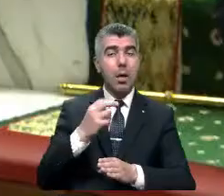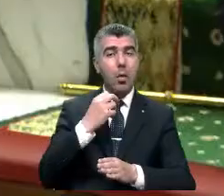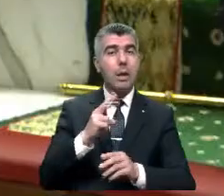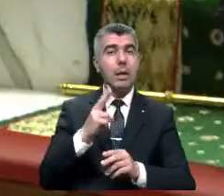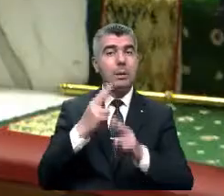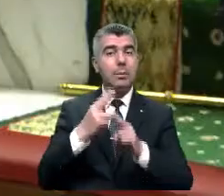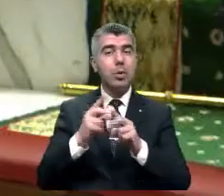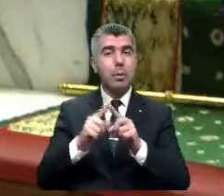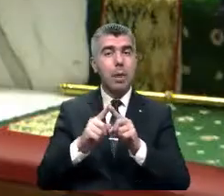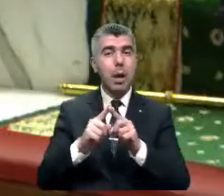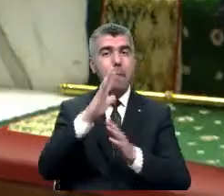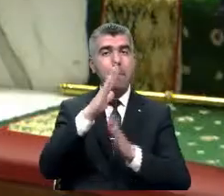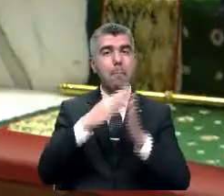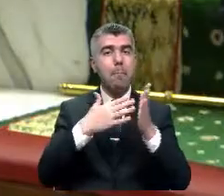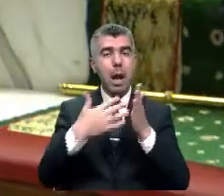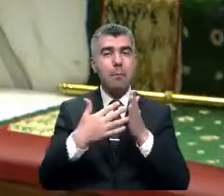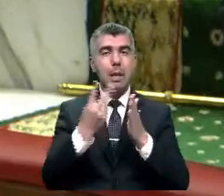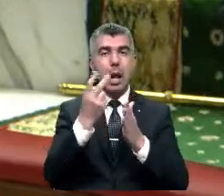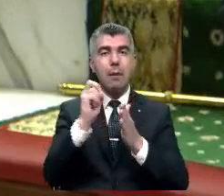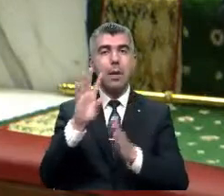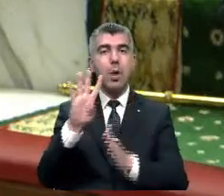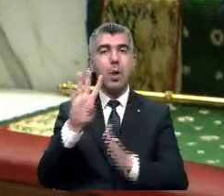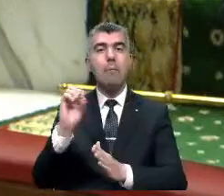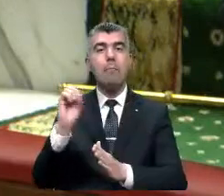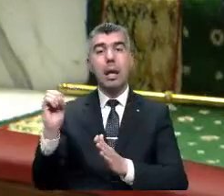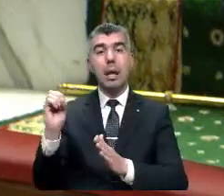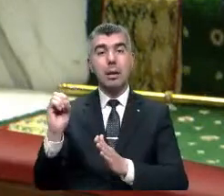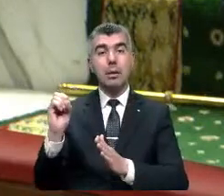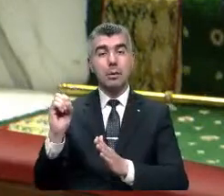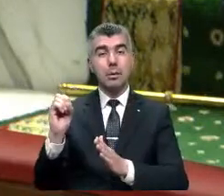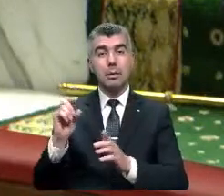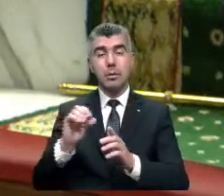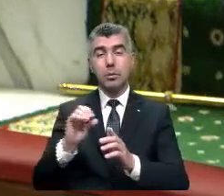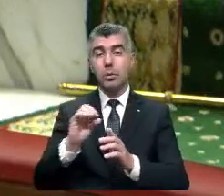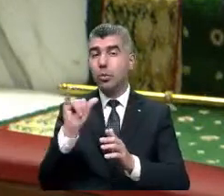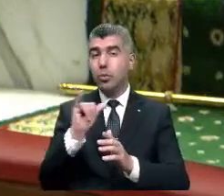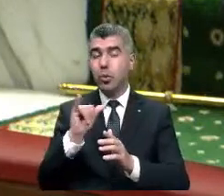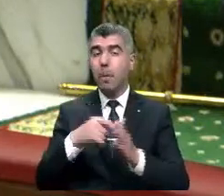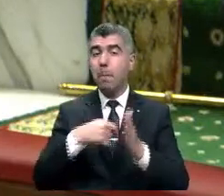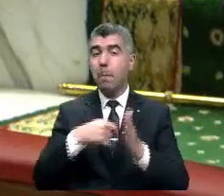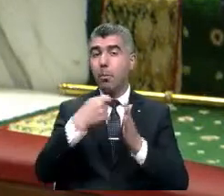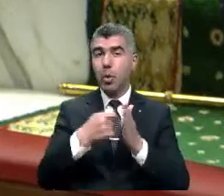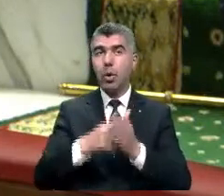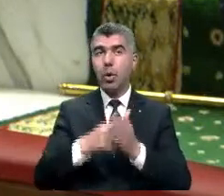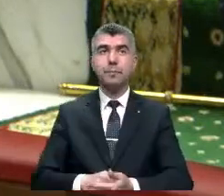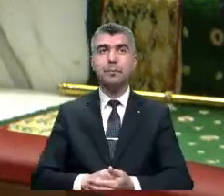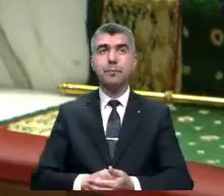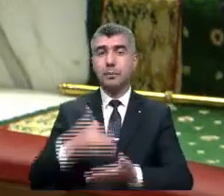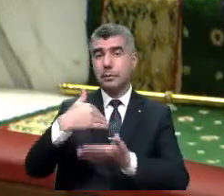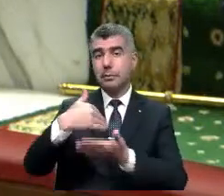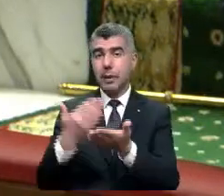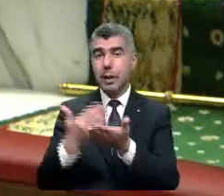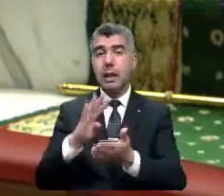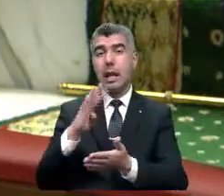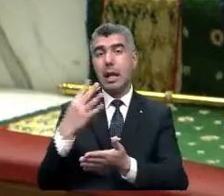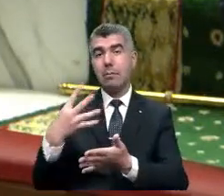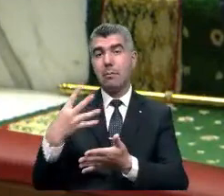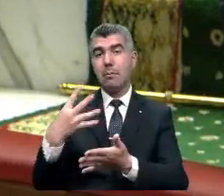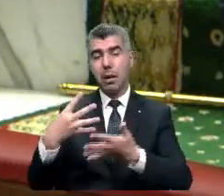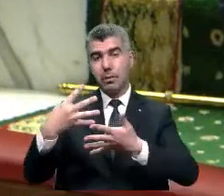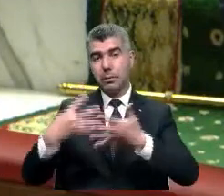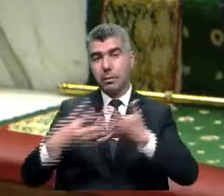أطلق عليها اسم مخطط السكك الحديدية 2040. ويتكون هذا المخطط من بنك المشاريع مقسم إلى أربع